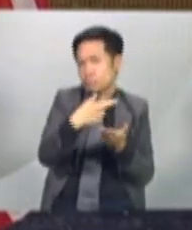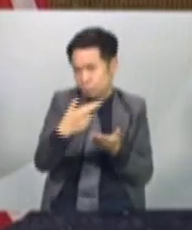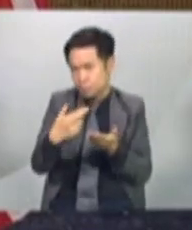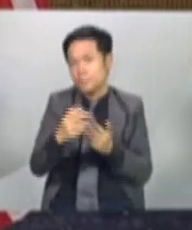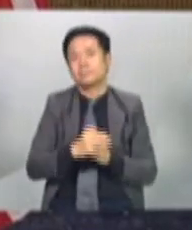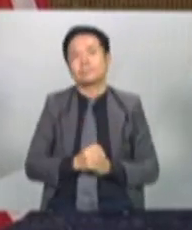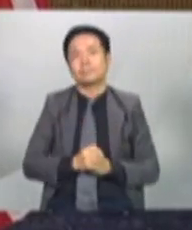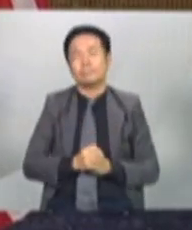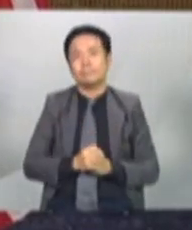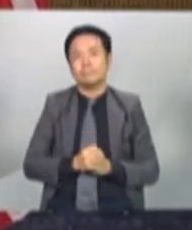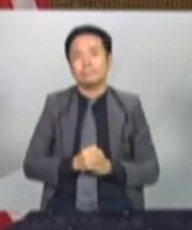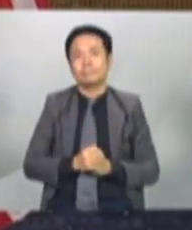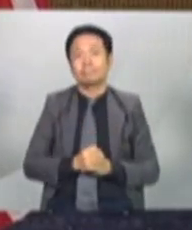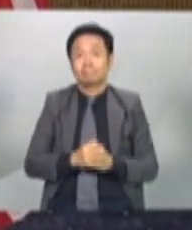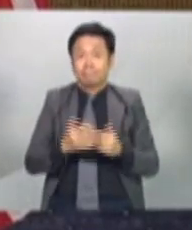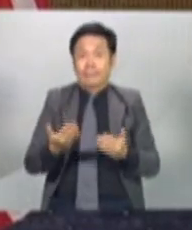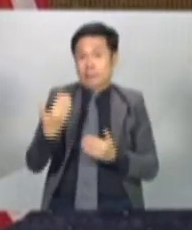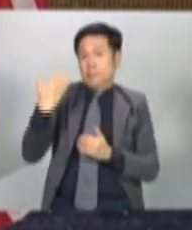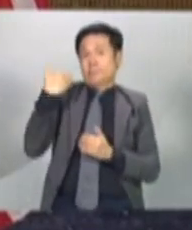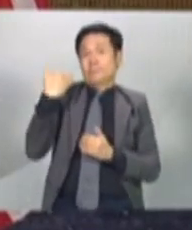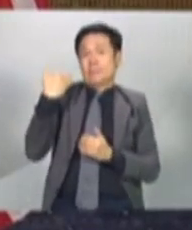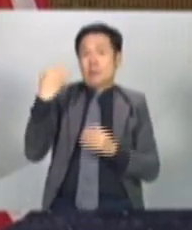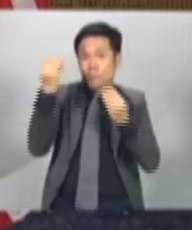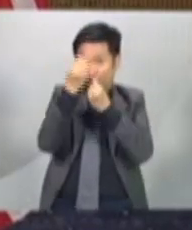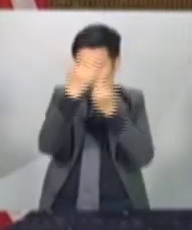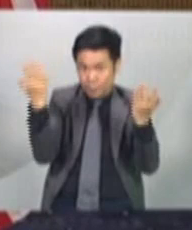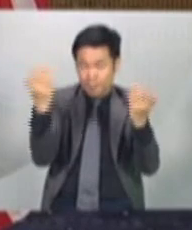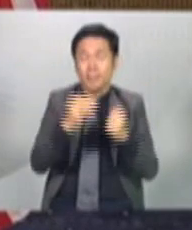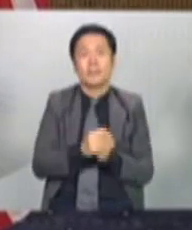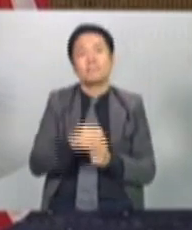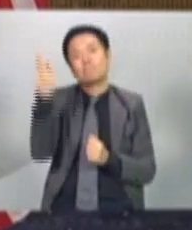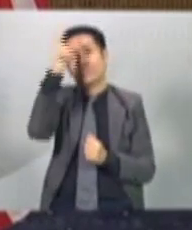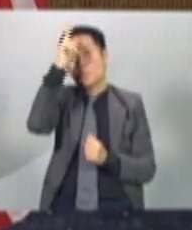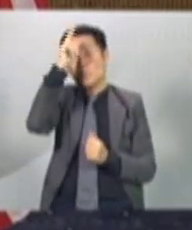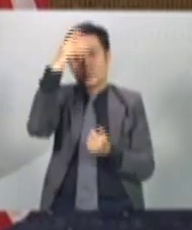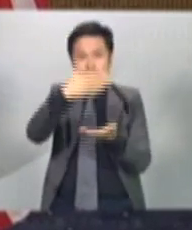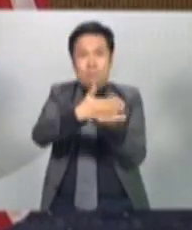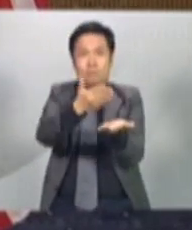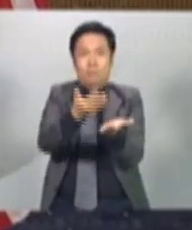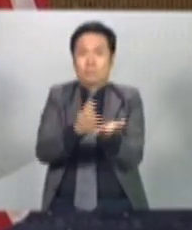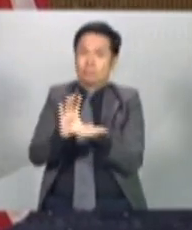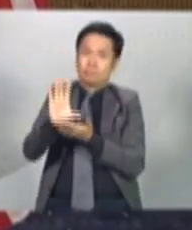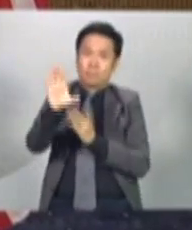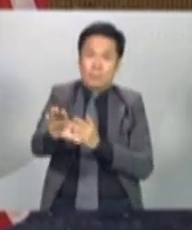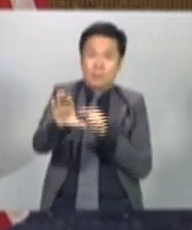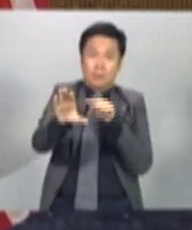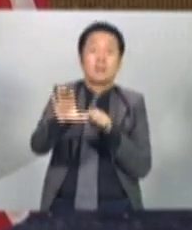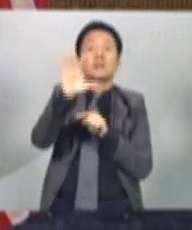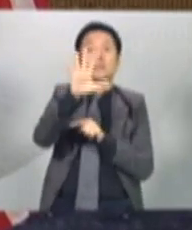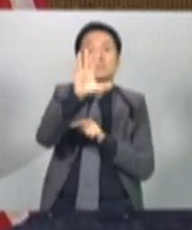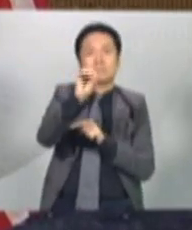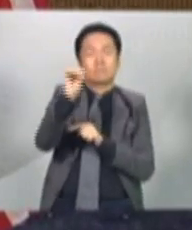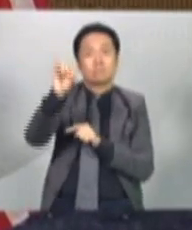di dalam feces rangsangan ekonomi yang lepas kalian telah memperhitungkan sebanyak 500 juta Ringgit